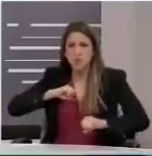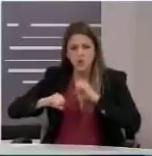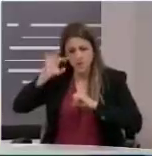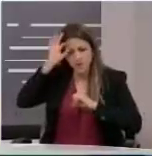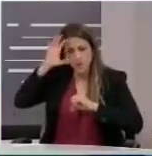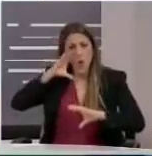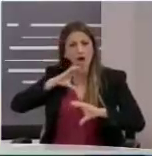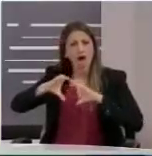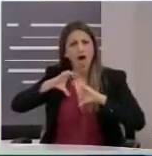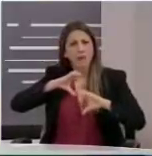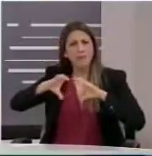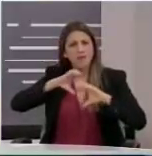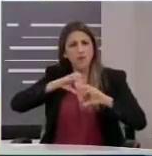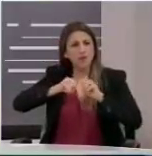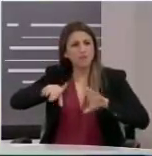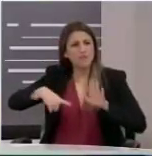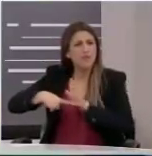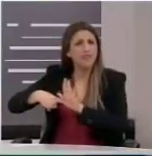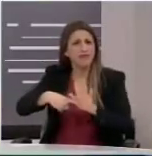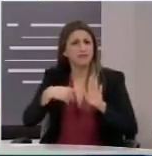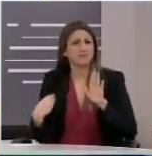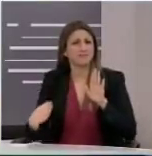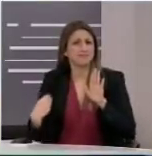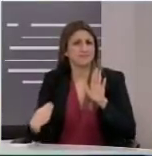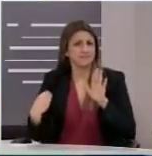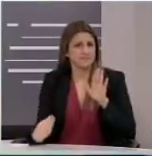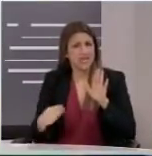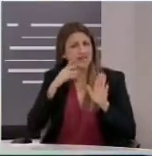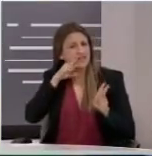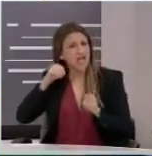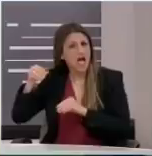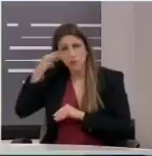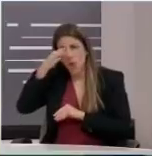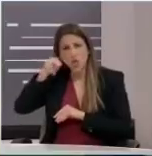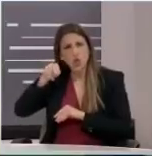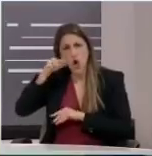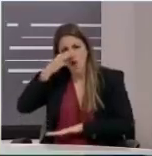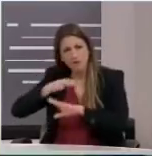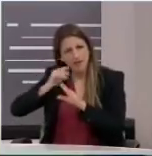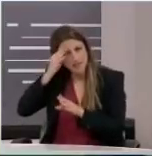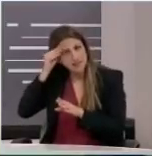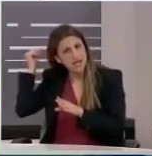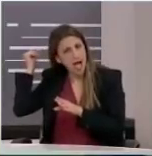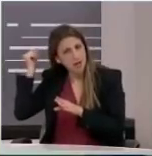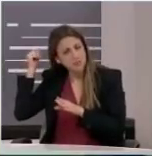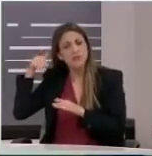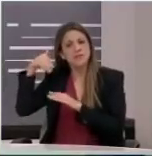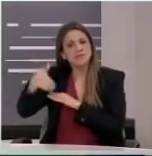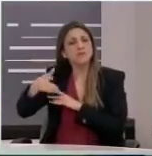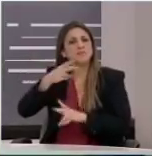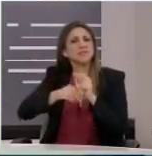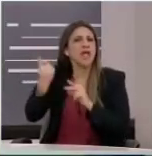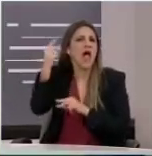επικοινωνιακή γυμναστική αντιπερισπασμού. Ήρθα όμως για να ακούσω τον πρόεδρο της